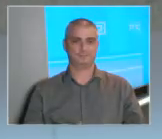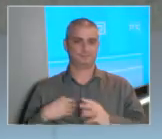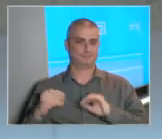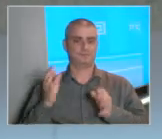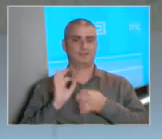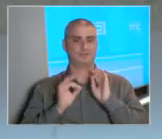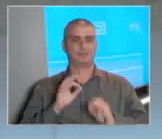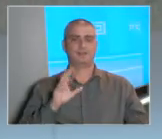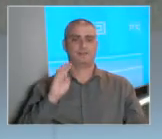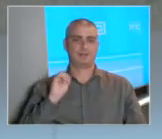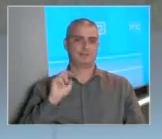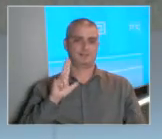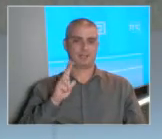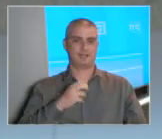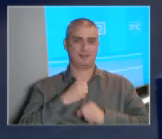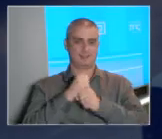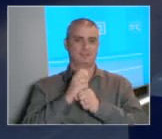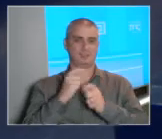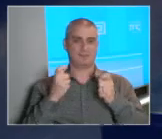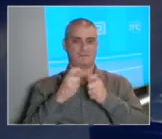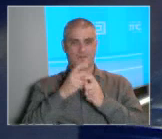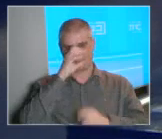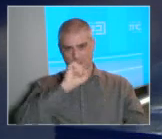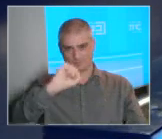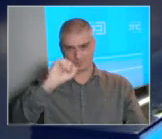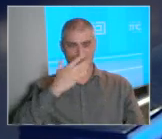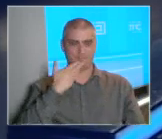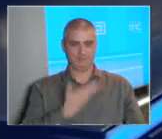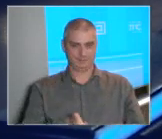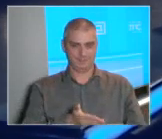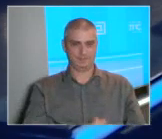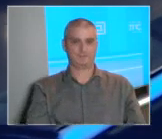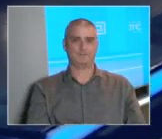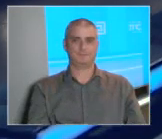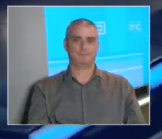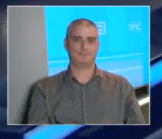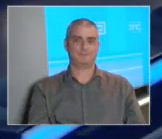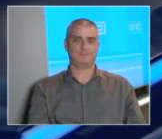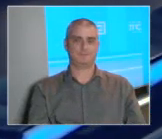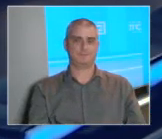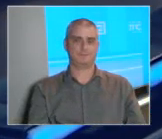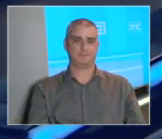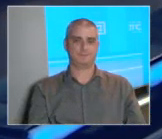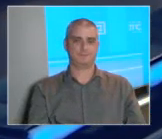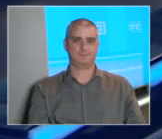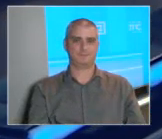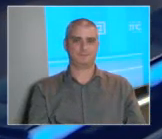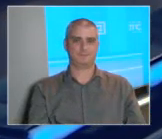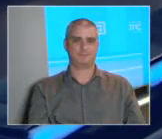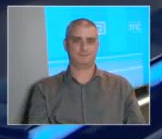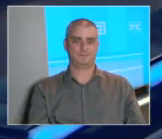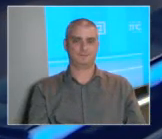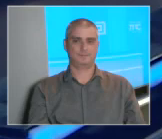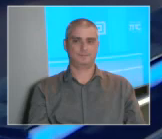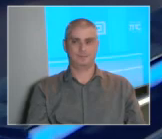הדין מרק צל, הנציג של המפלגה הרפובליקנית האמריקאית בישראל. אז יש ויכוח